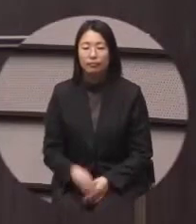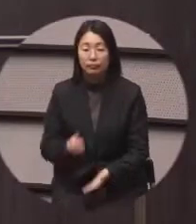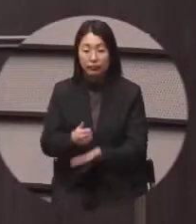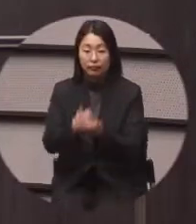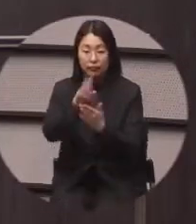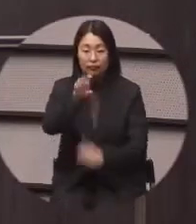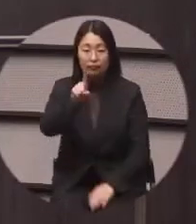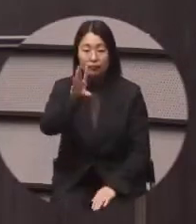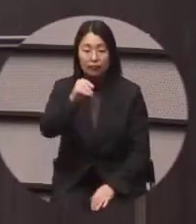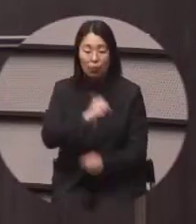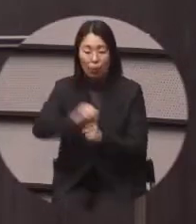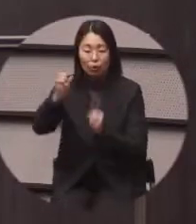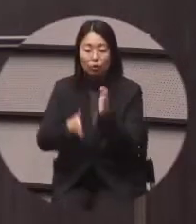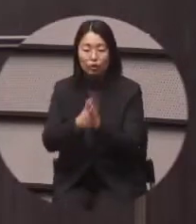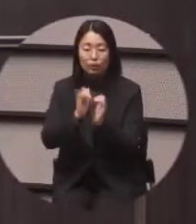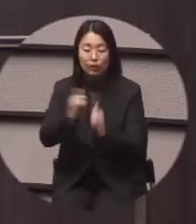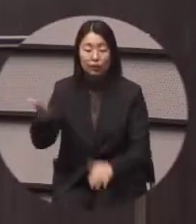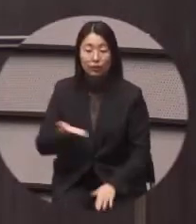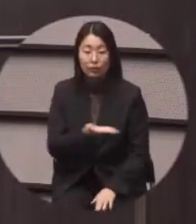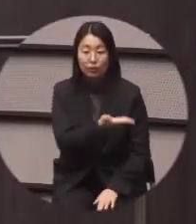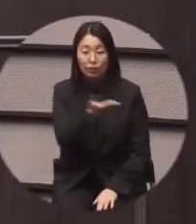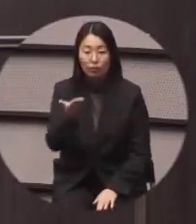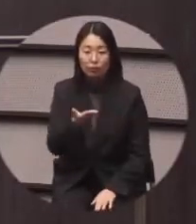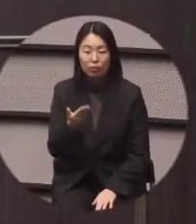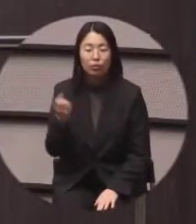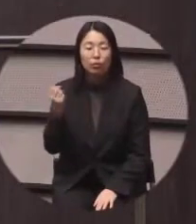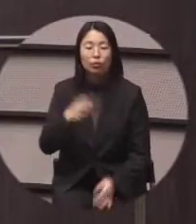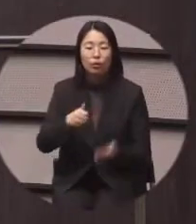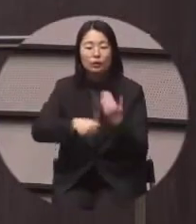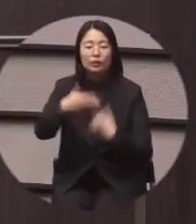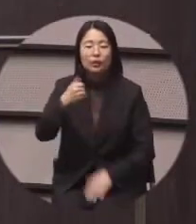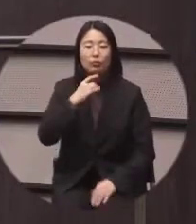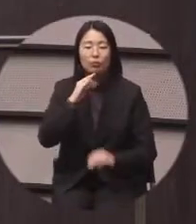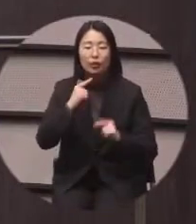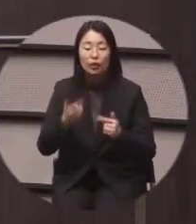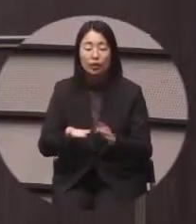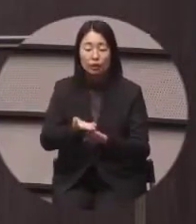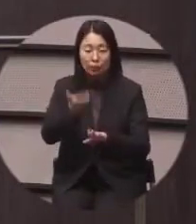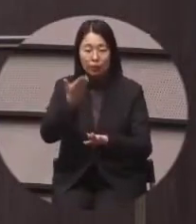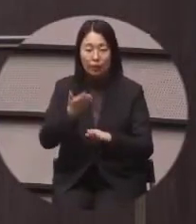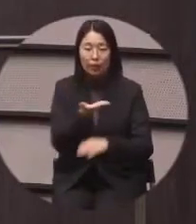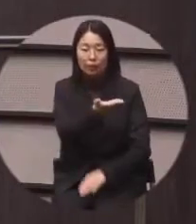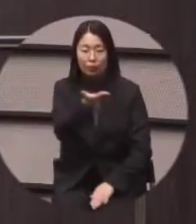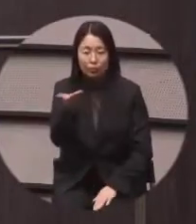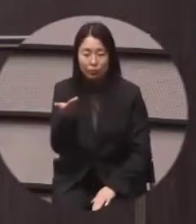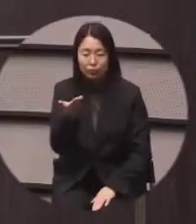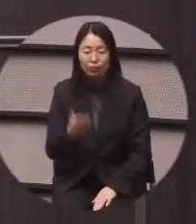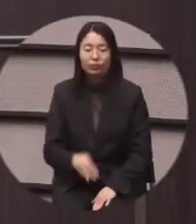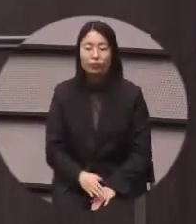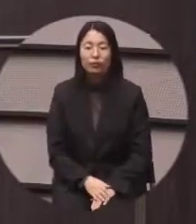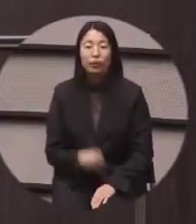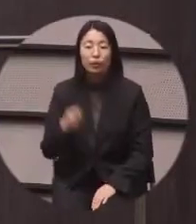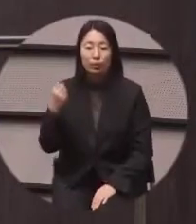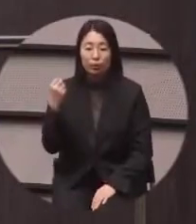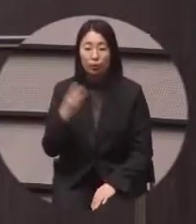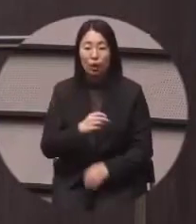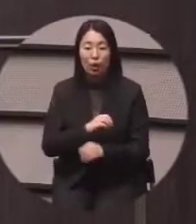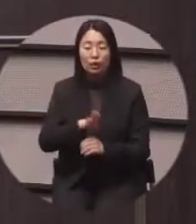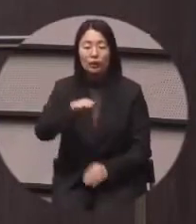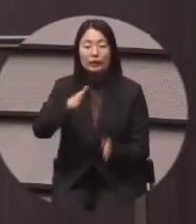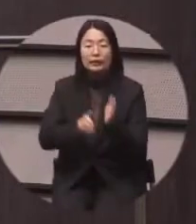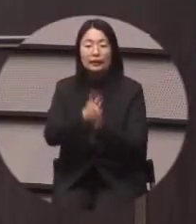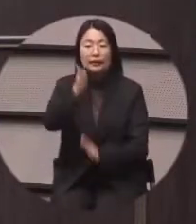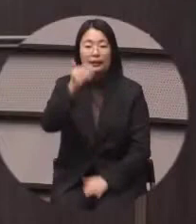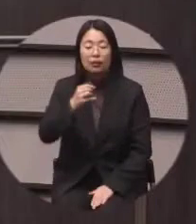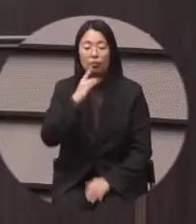존경하는 41만 광주 시민 여러분, 주임록 의장님을 비롯한 선배 동료 의원 여러분, 그리고 방세환